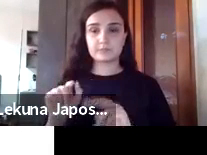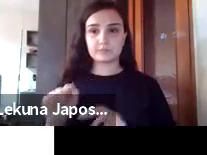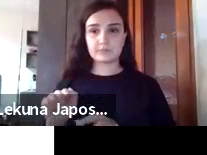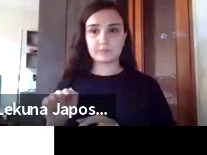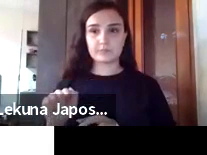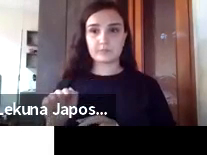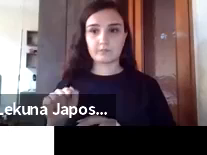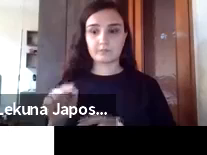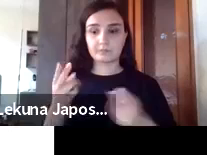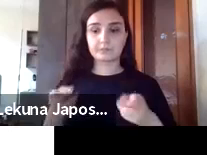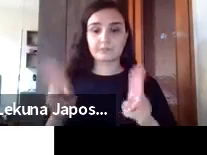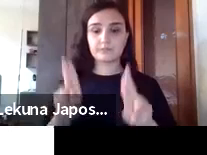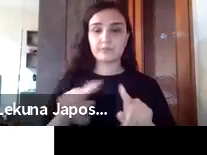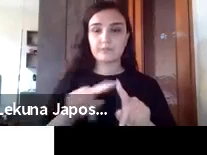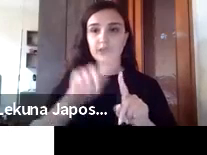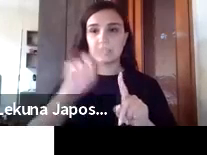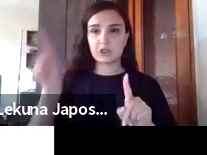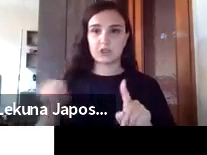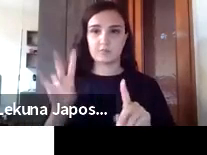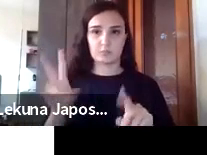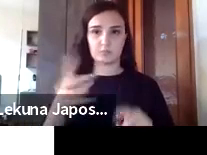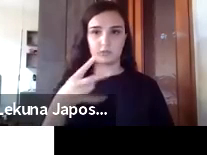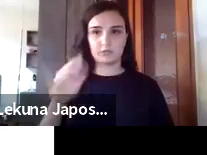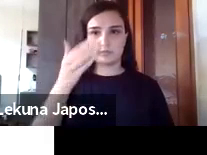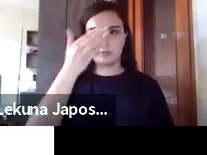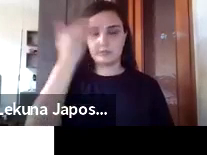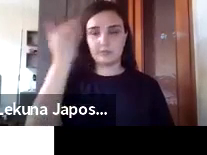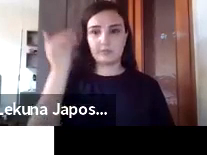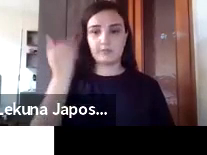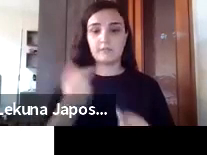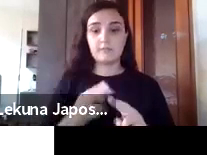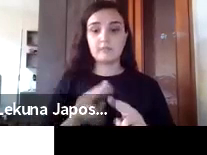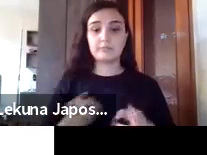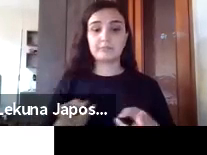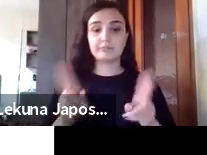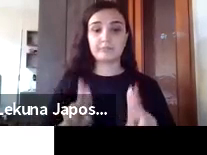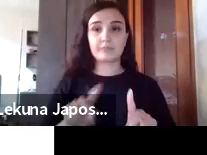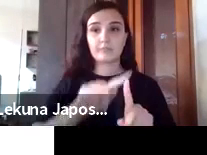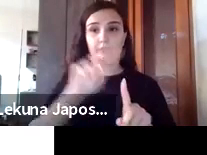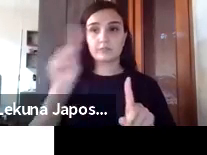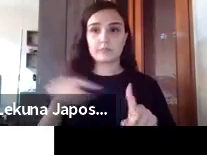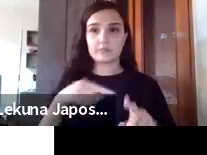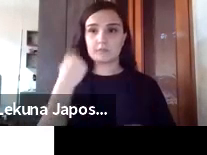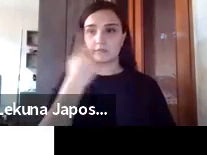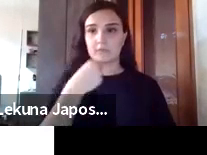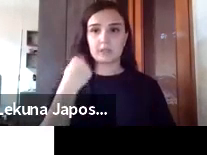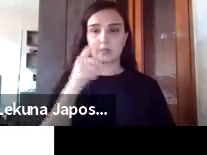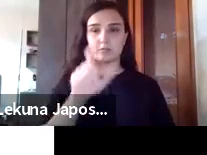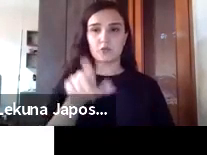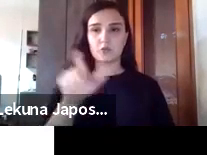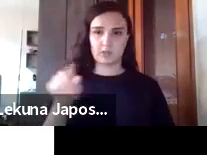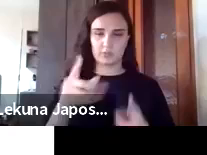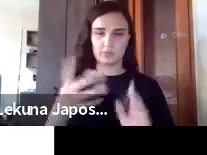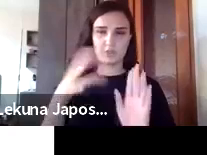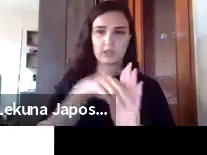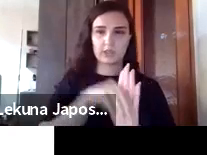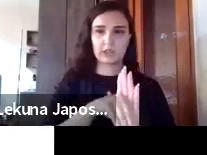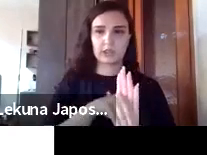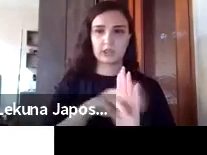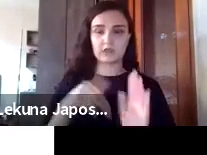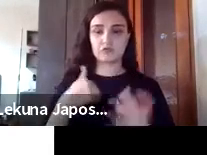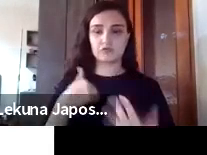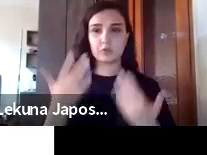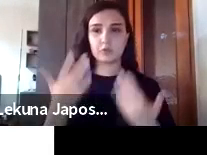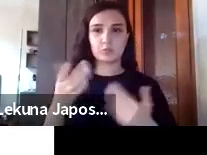აი დანარჩენი არ უნდა დაგვავიწყდეს, იმიტომ რომ ეს დანარჩენი პიროვნების შემადგენელი ნაწილია და ჩვენ თუ